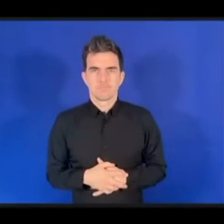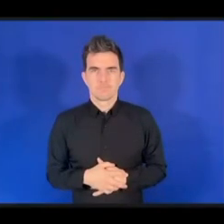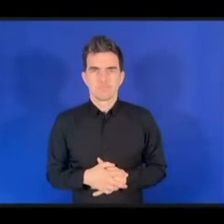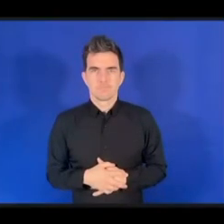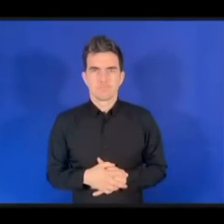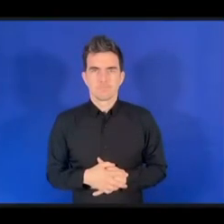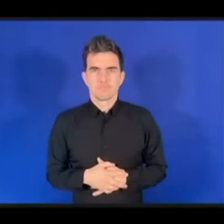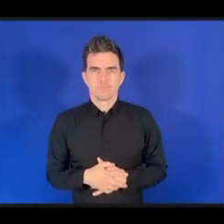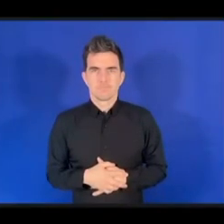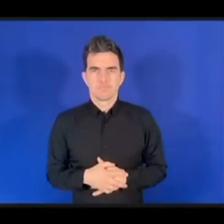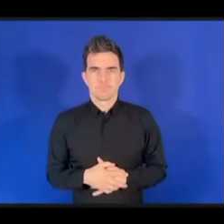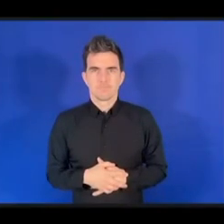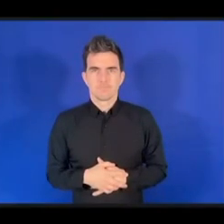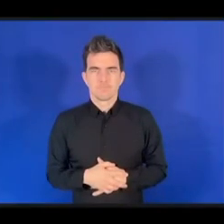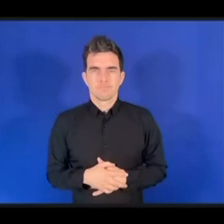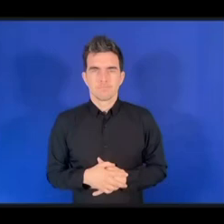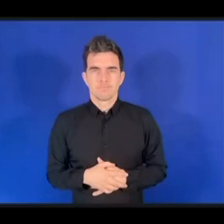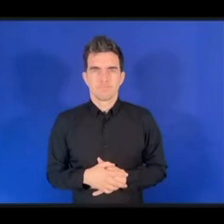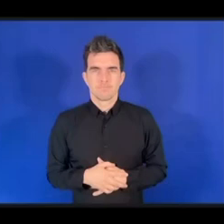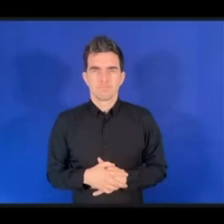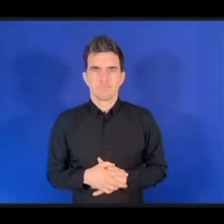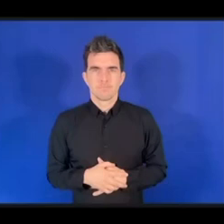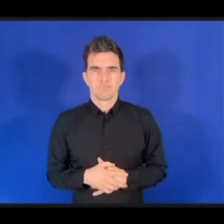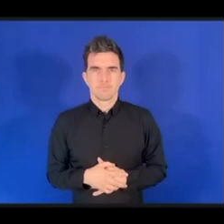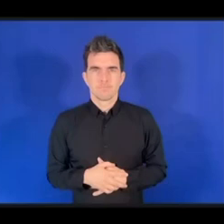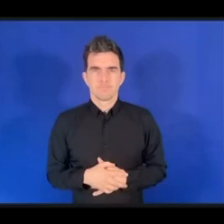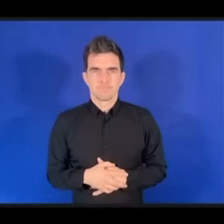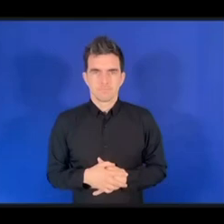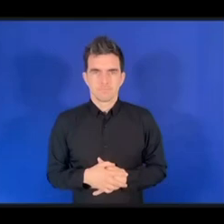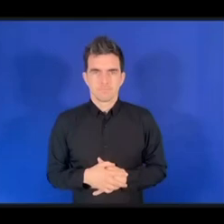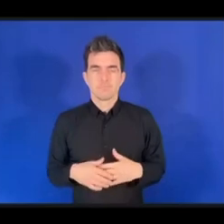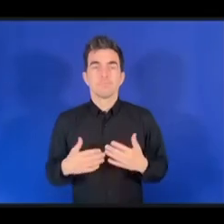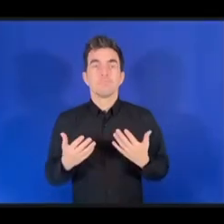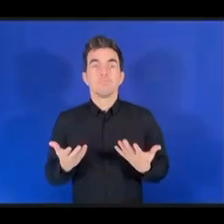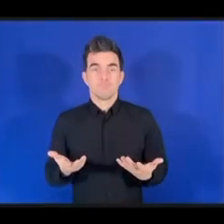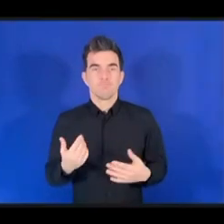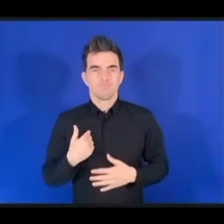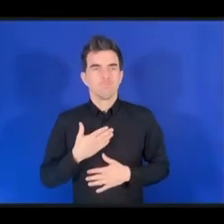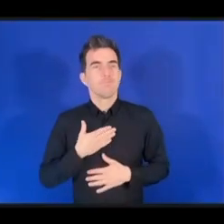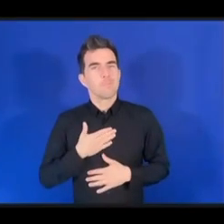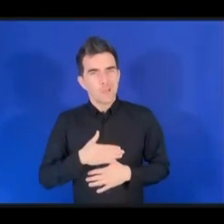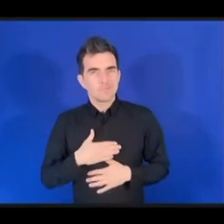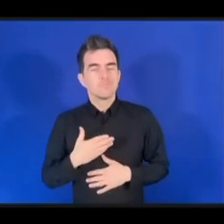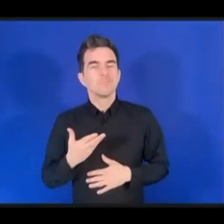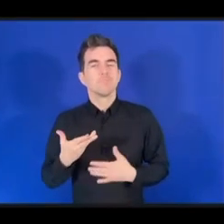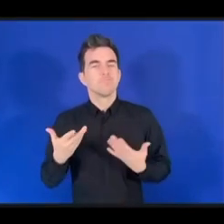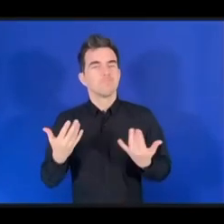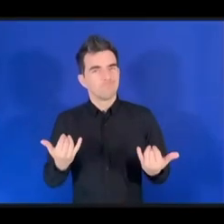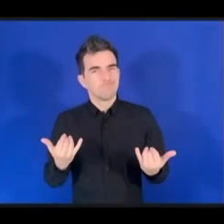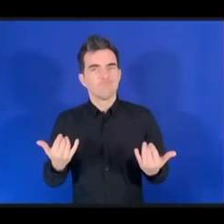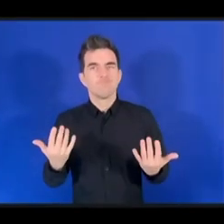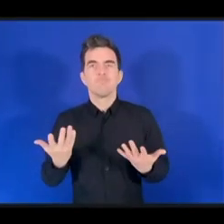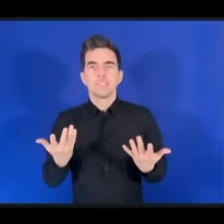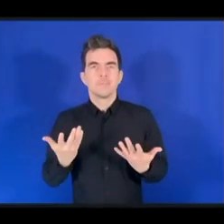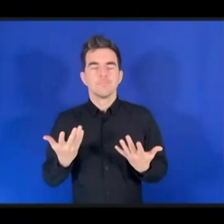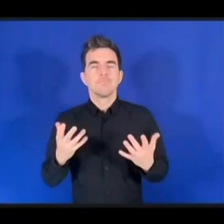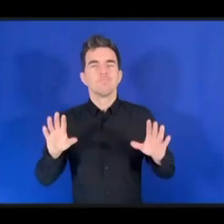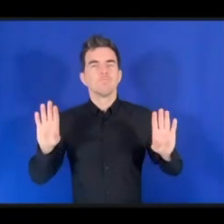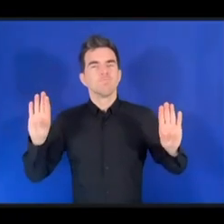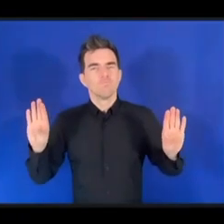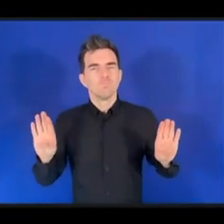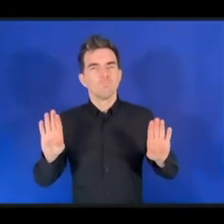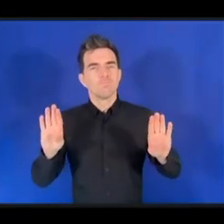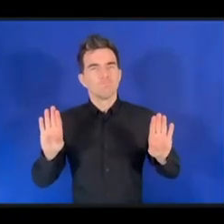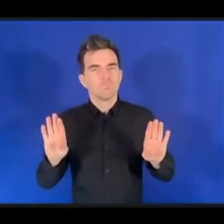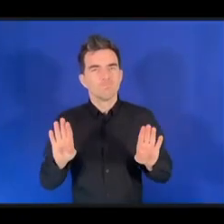ますそれではマルチステークホルダーの代表者から閉のご挨拶をいただきたいと思います